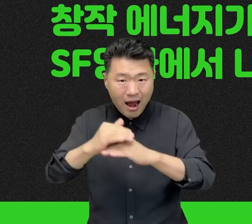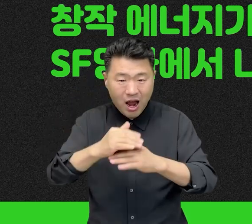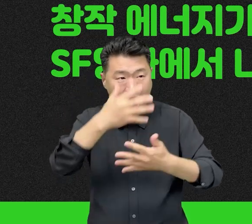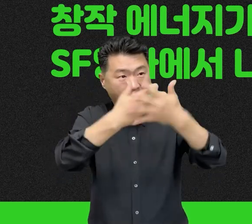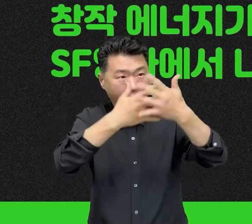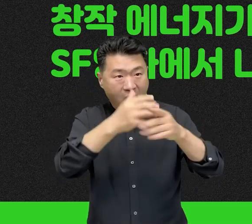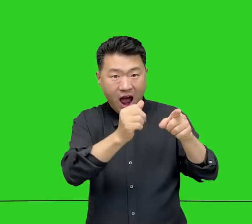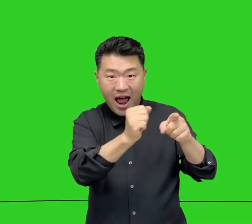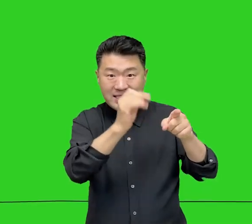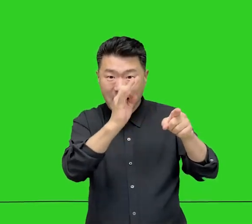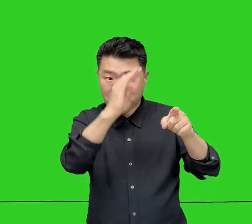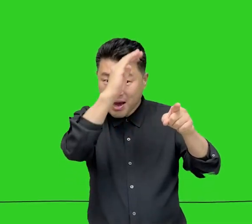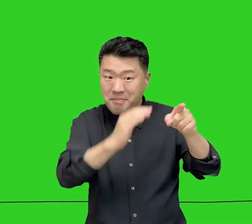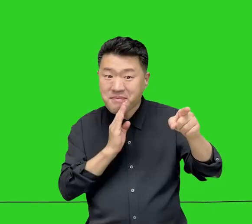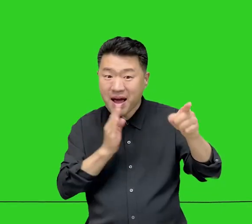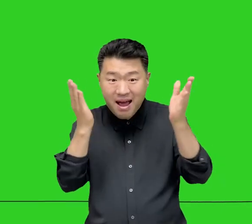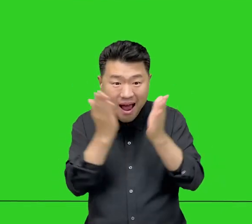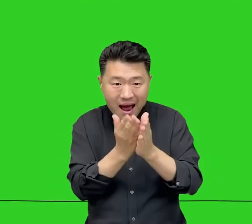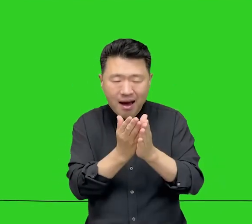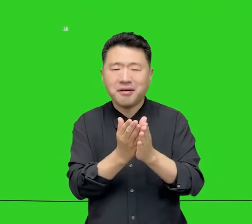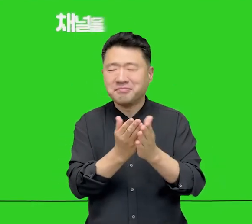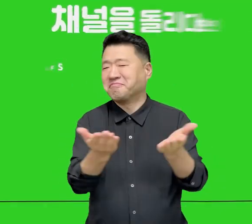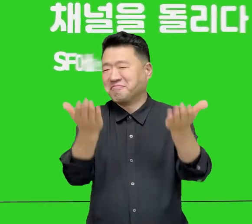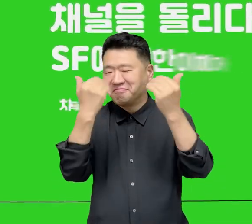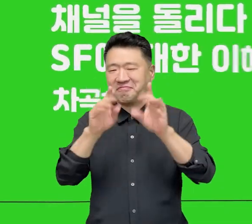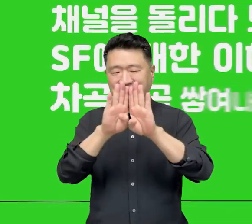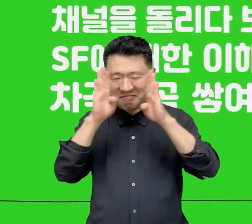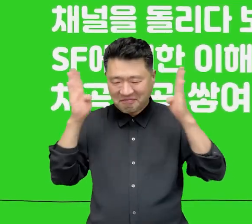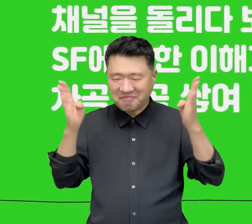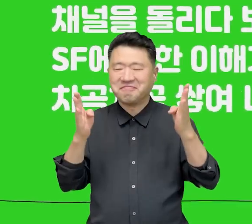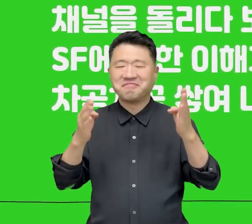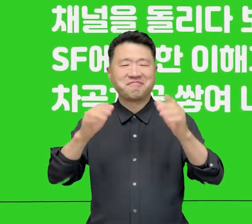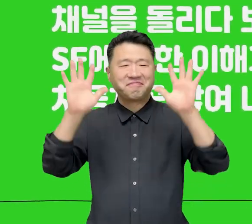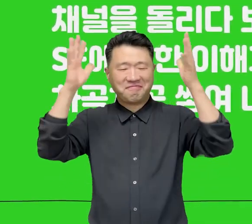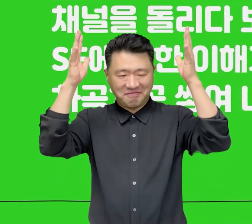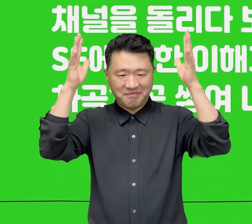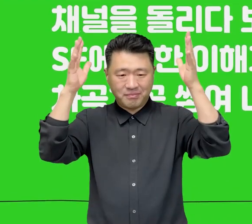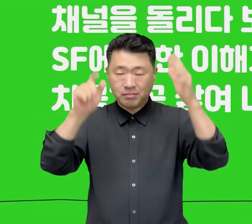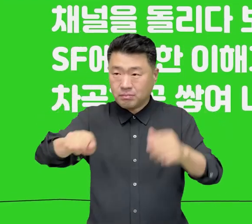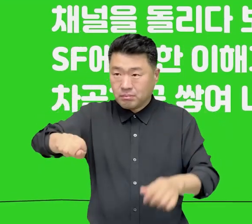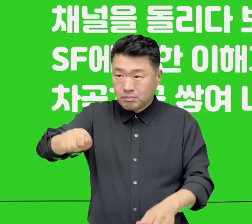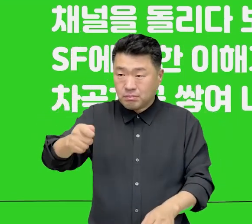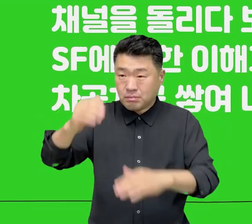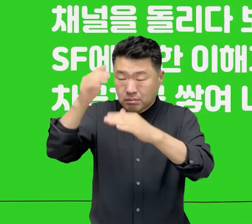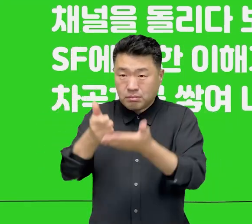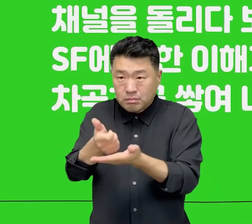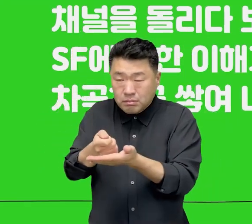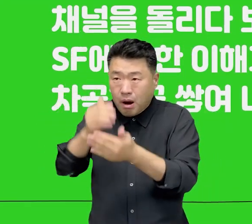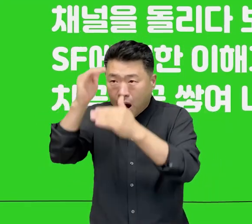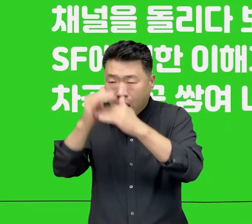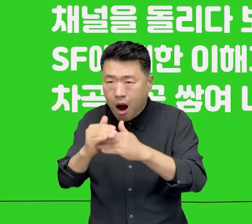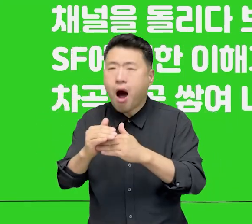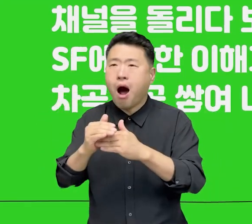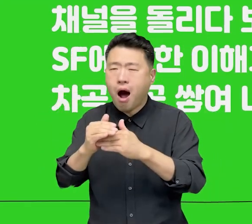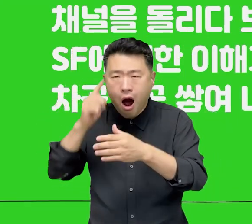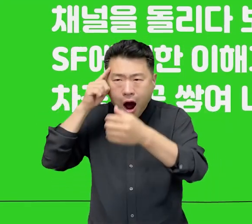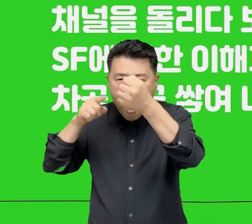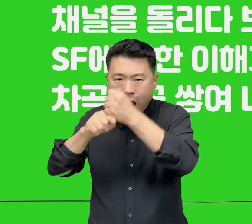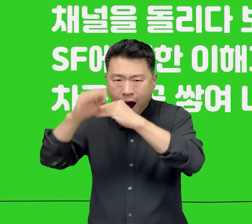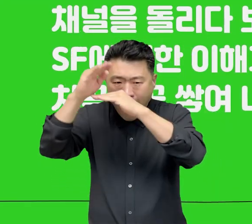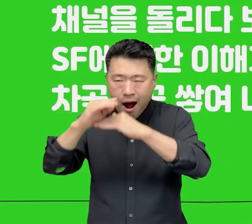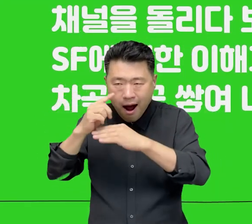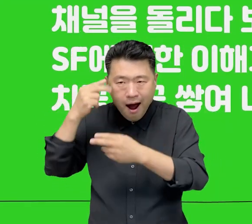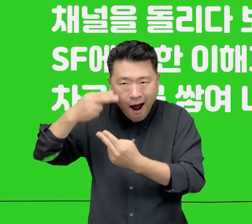영화에서 나왔다고? 곽재식의 SF 극장에 오신 것을 환영합니다. 채널을 돌리다 보면 SF에